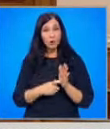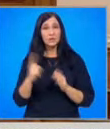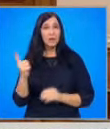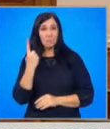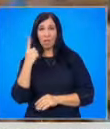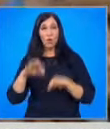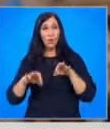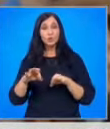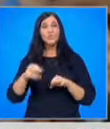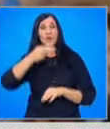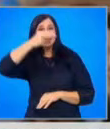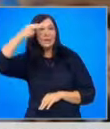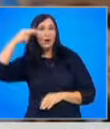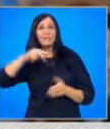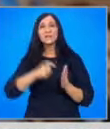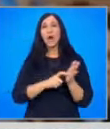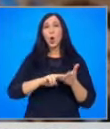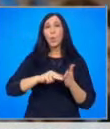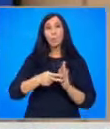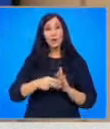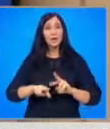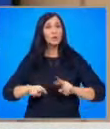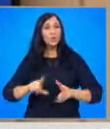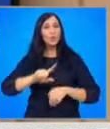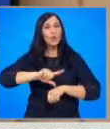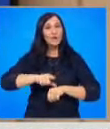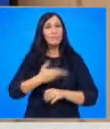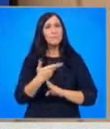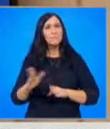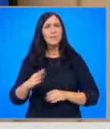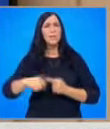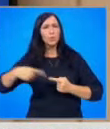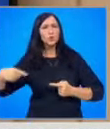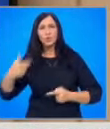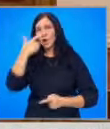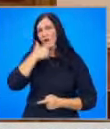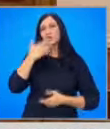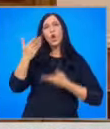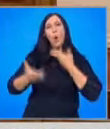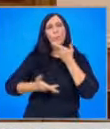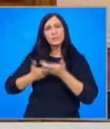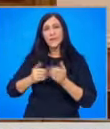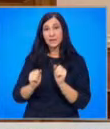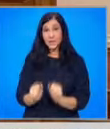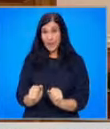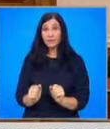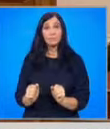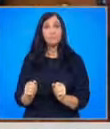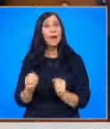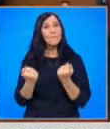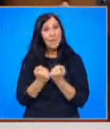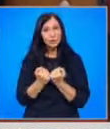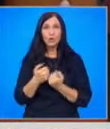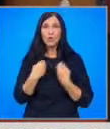само едно гласуване на заглавието на законопроекта. Останалото време мина в процедури и лични обяснения. Седнете се на мястото, когато ви дам